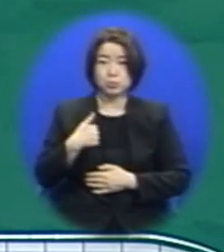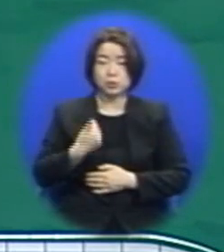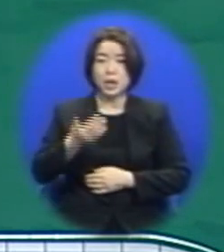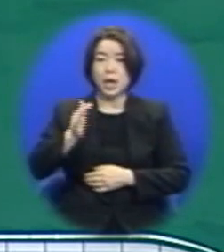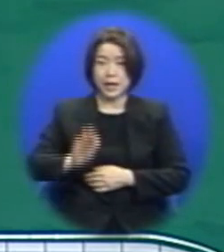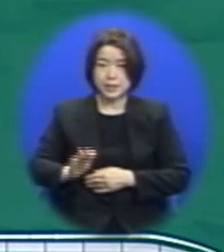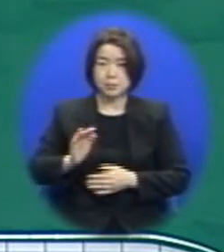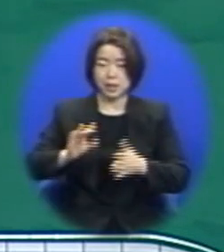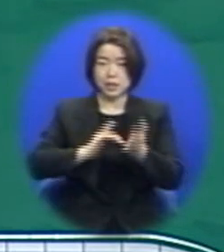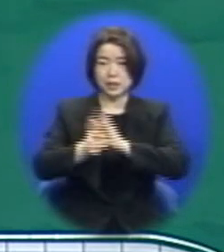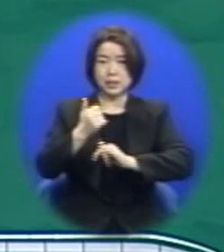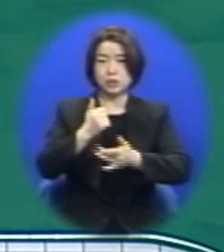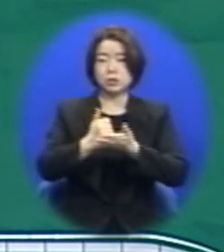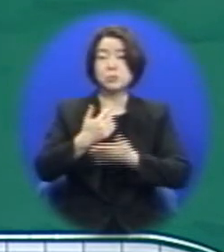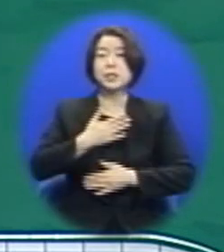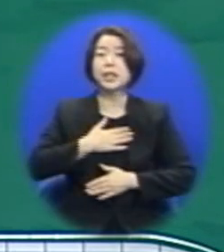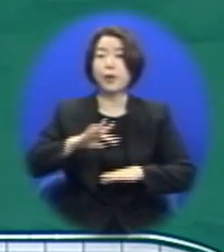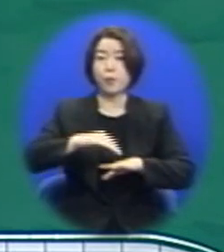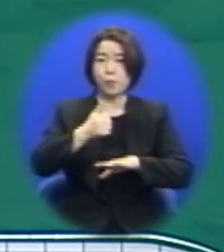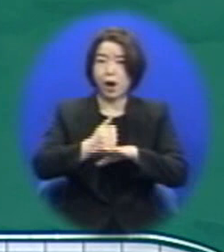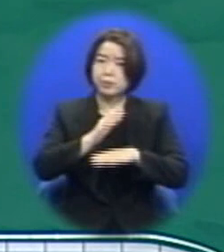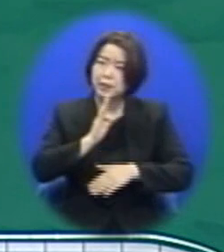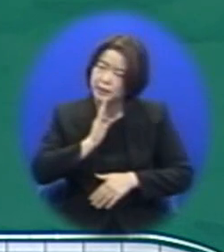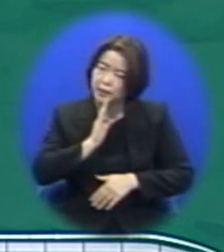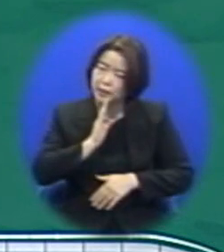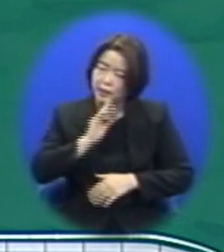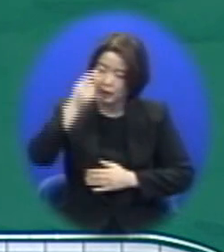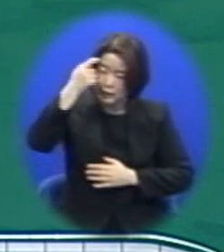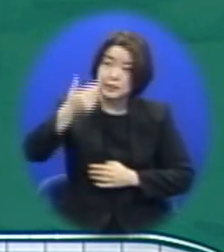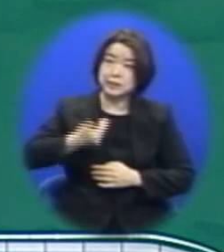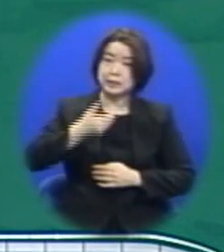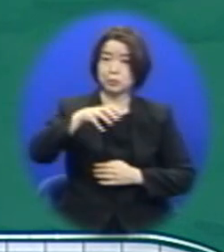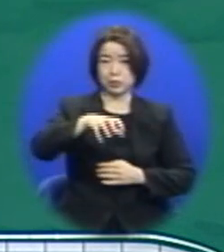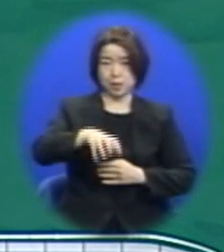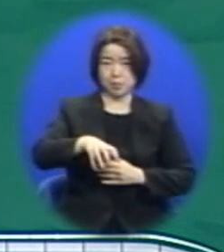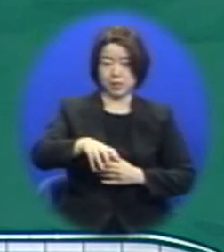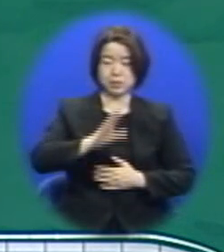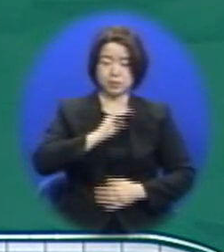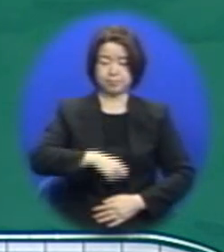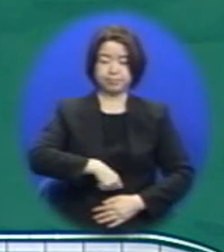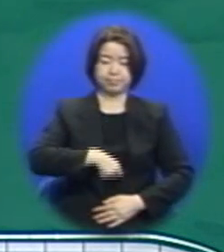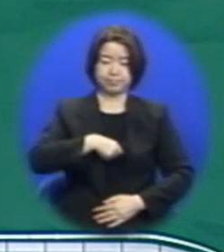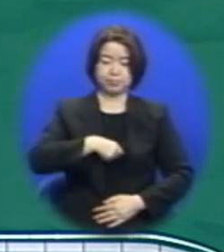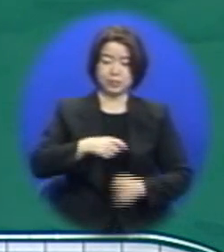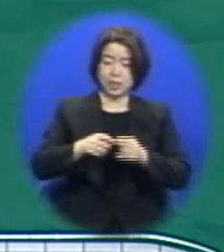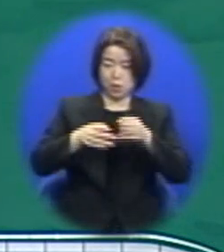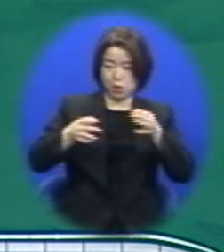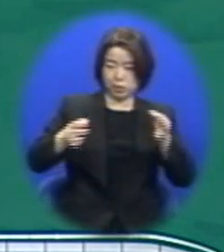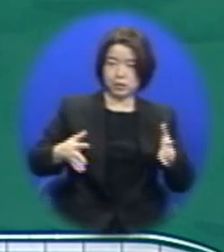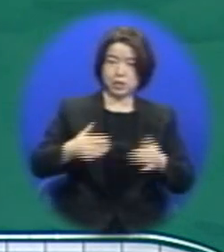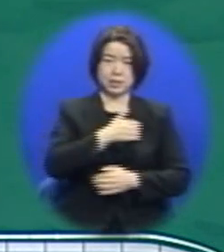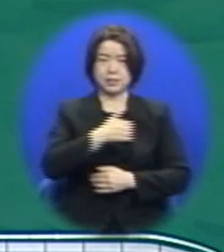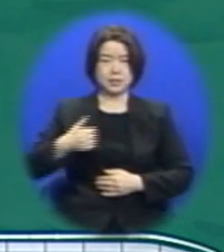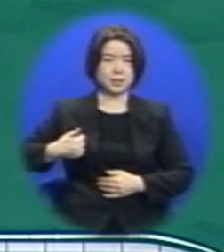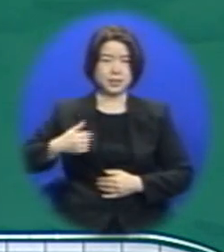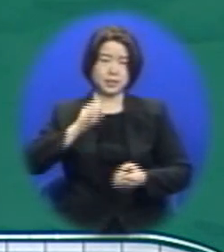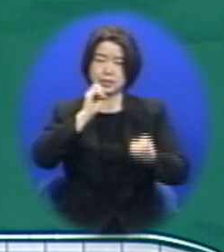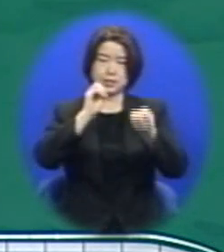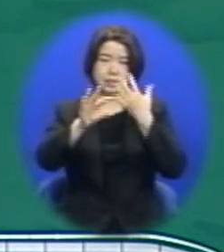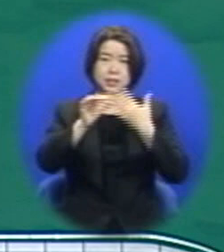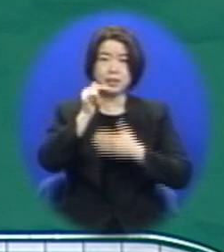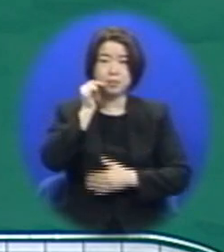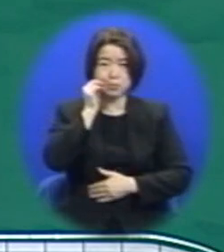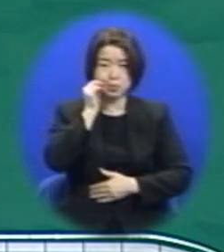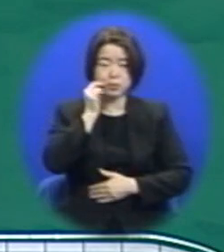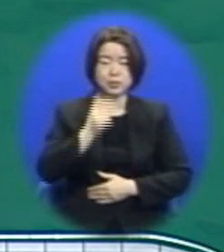제 왕이셨는가? 그런 질문 앞에서는 솔직히 저는 한동안 자신 있게 대답을 할 수가